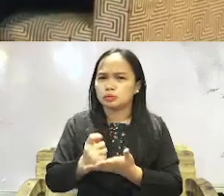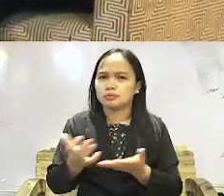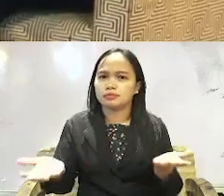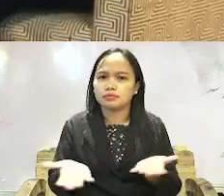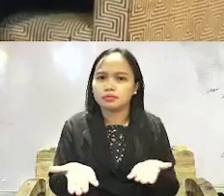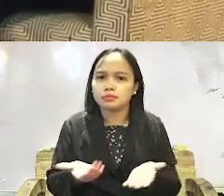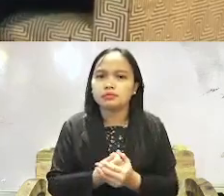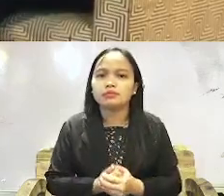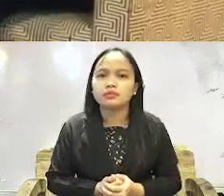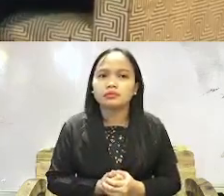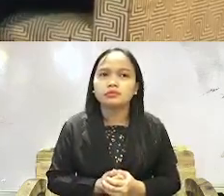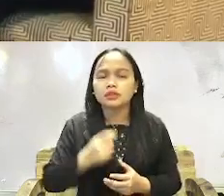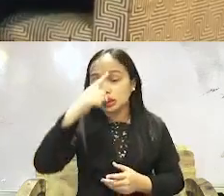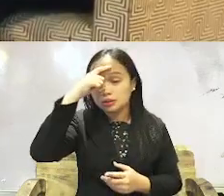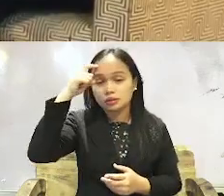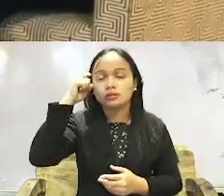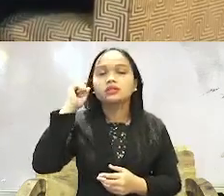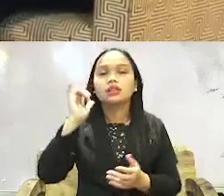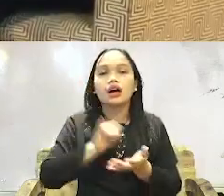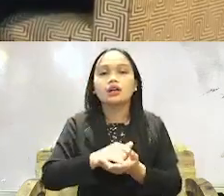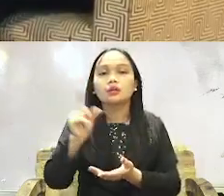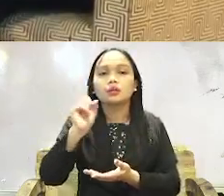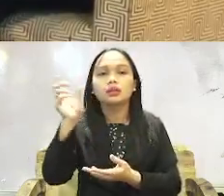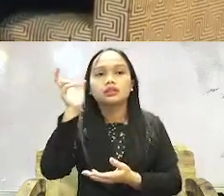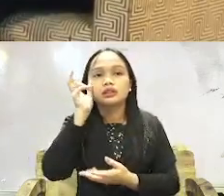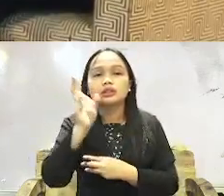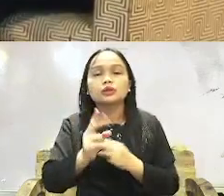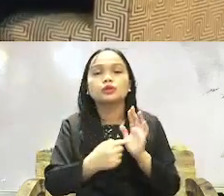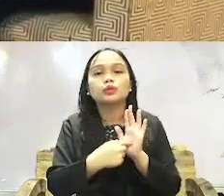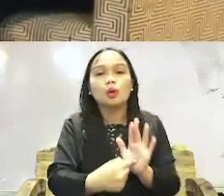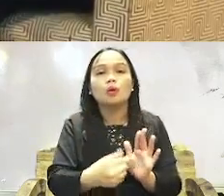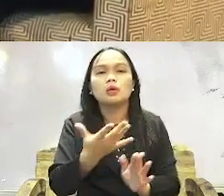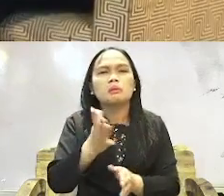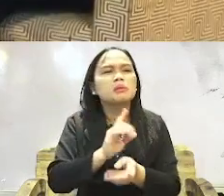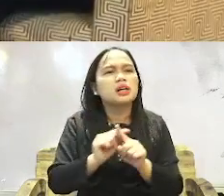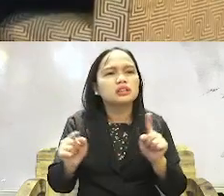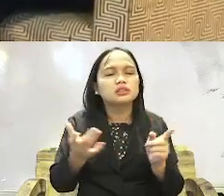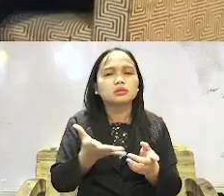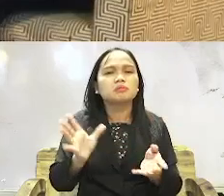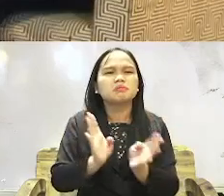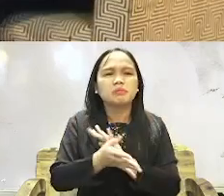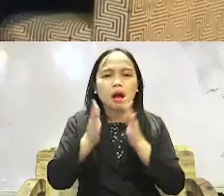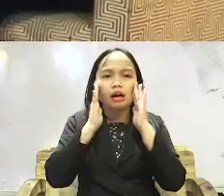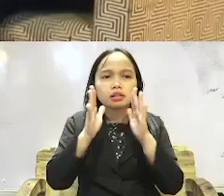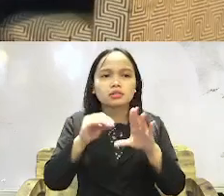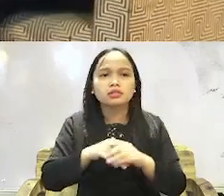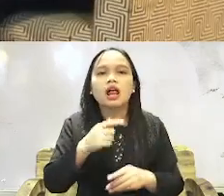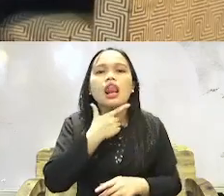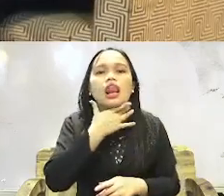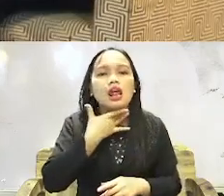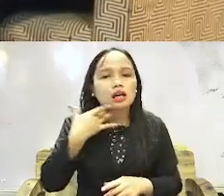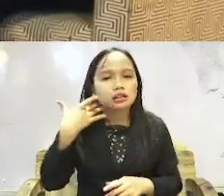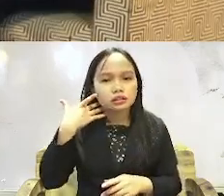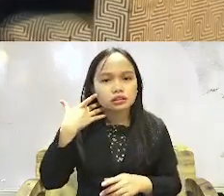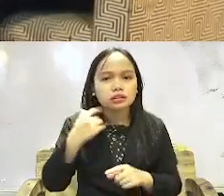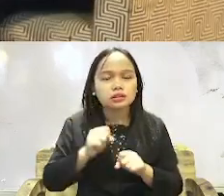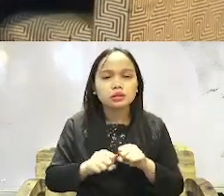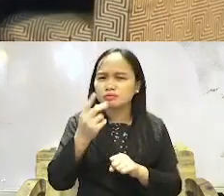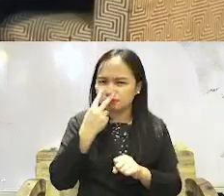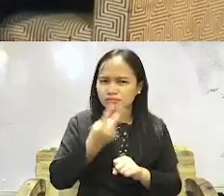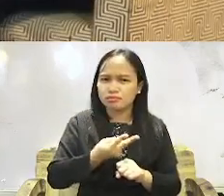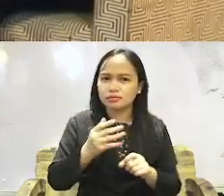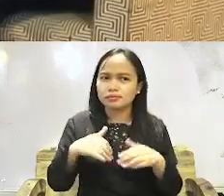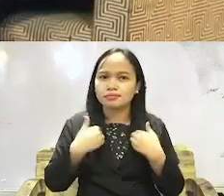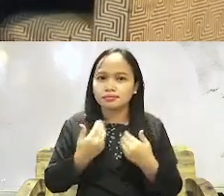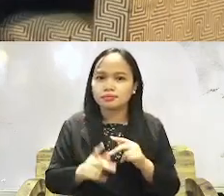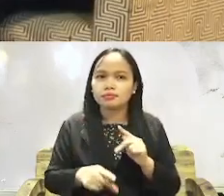dyan kasi yun yung pinapakita sa inyo na Diablo. But you have been a victim of lust. You see? So kita nyo, young people, yan ang